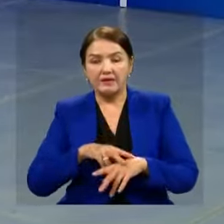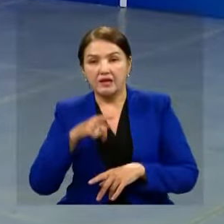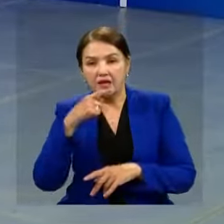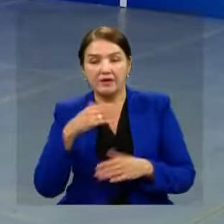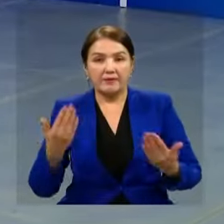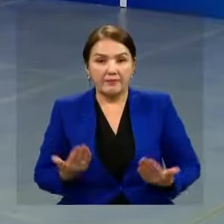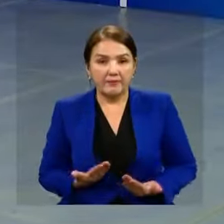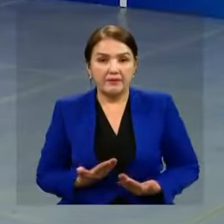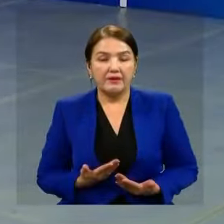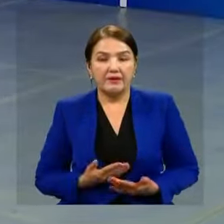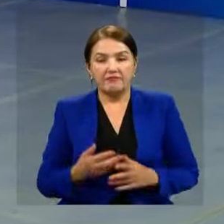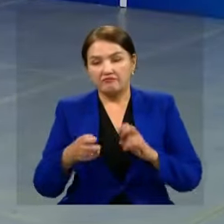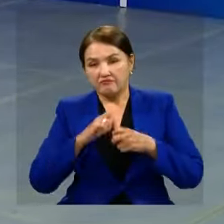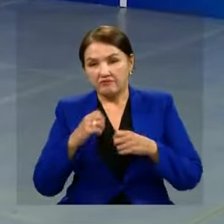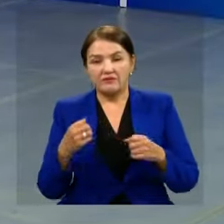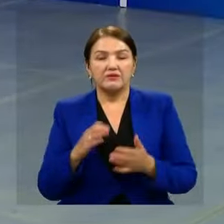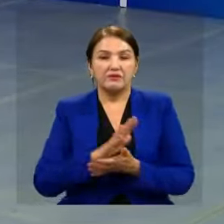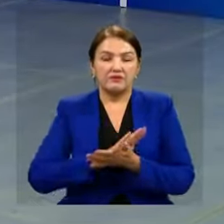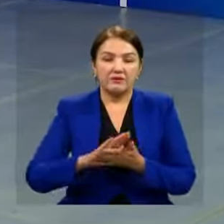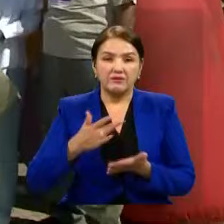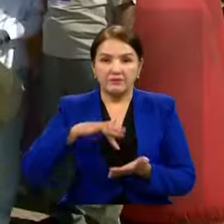предупреждали жителей, которые подрывали чистоту города.